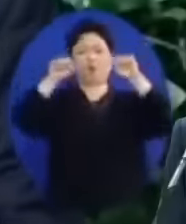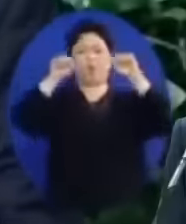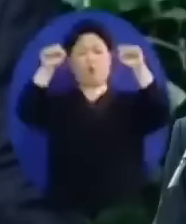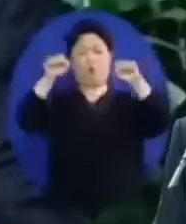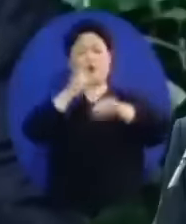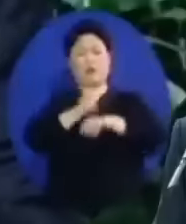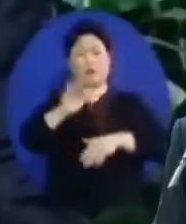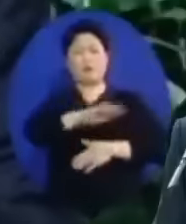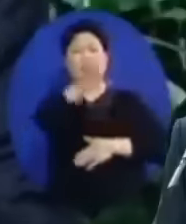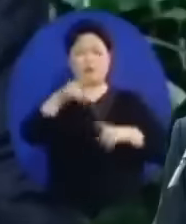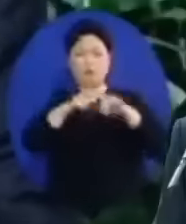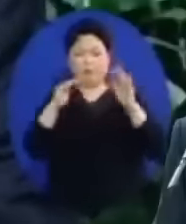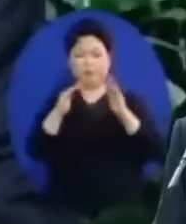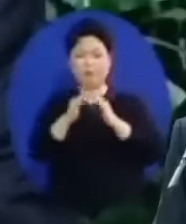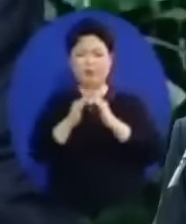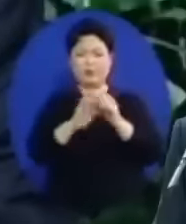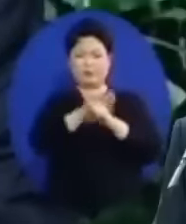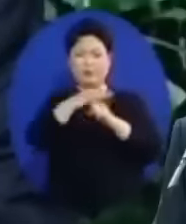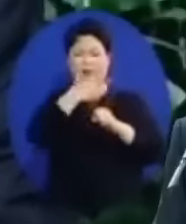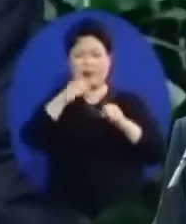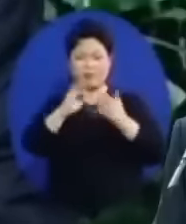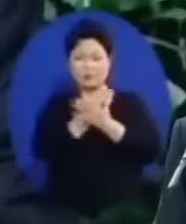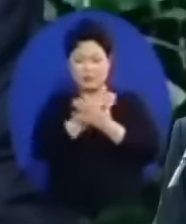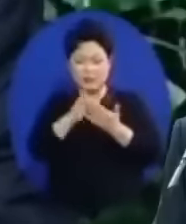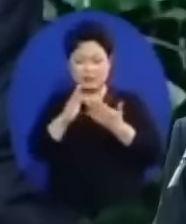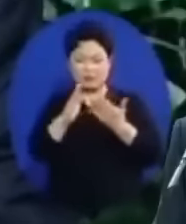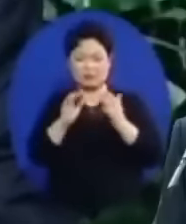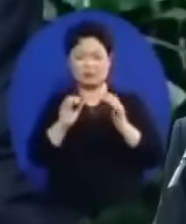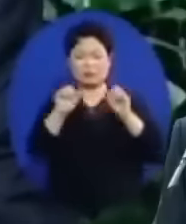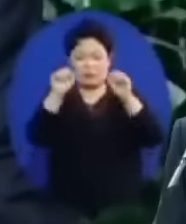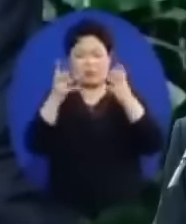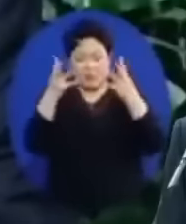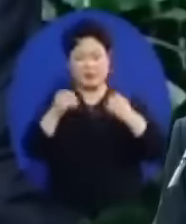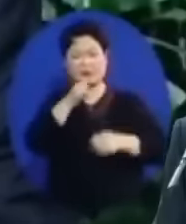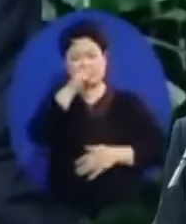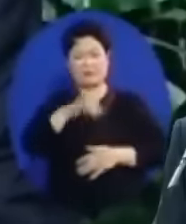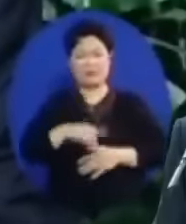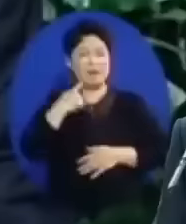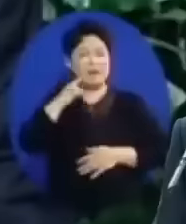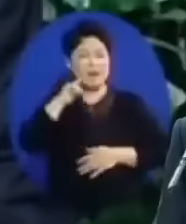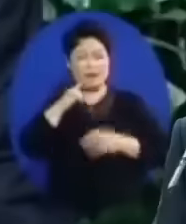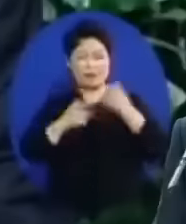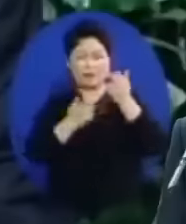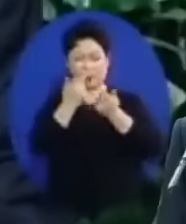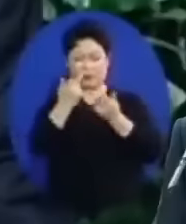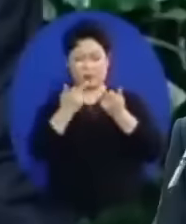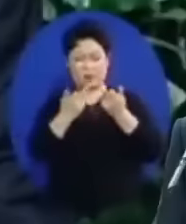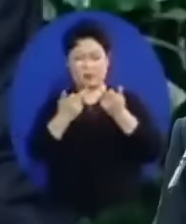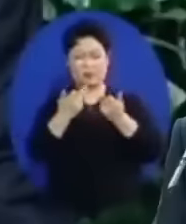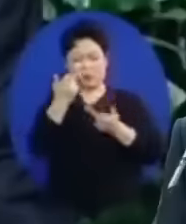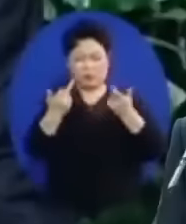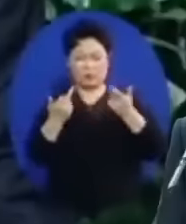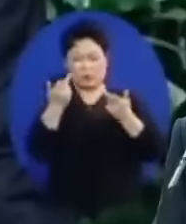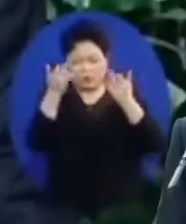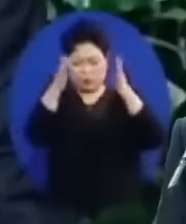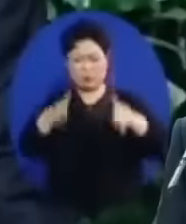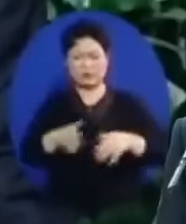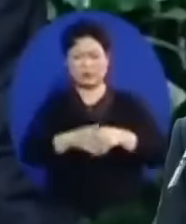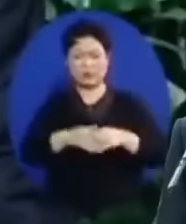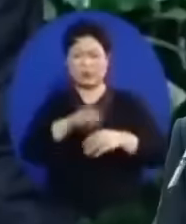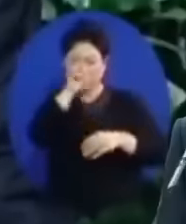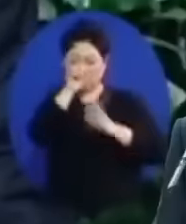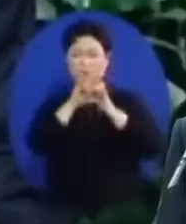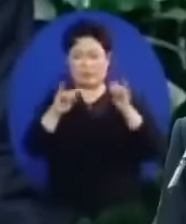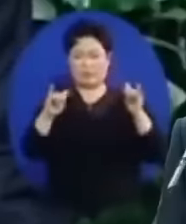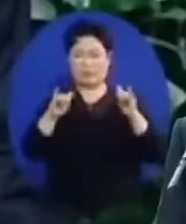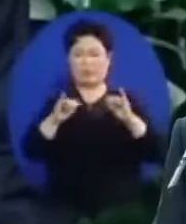것입니다. 우리 교회가 사랑과 나누기 운동을 많이 하고 있는 것입니다. 엘림 동산을 통해서도 사랑과 행복을 나누고 구피 불을